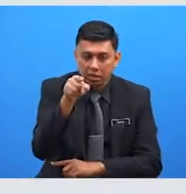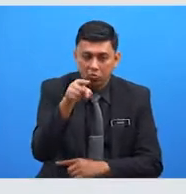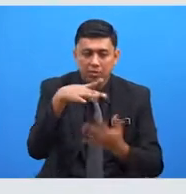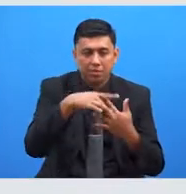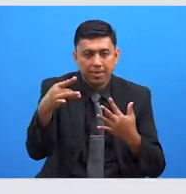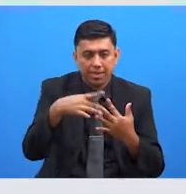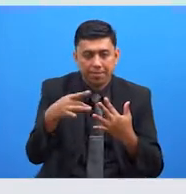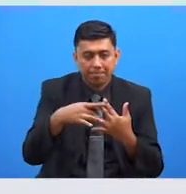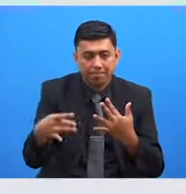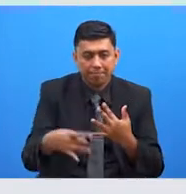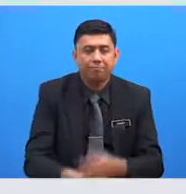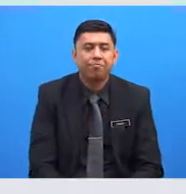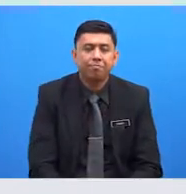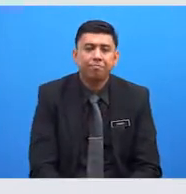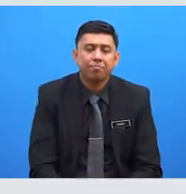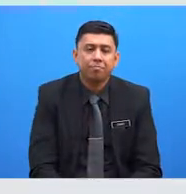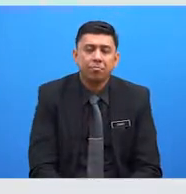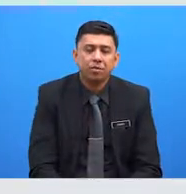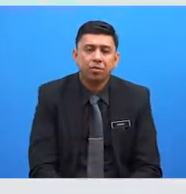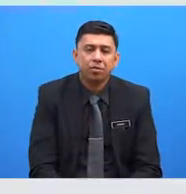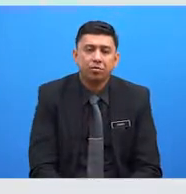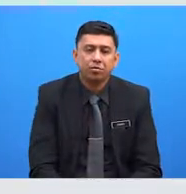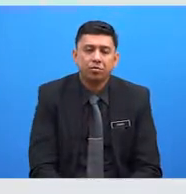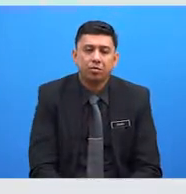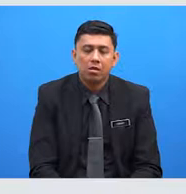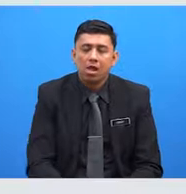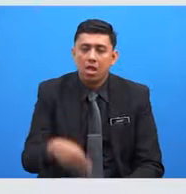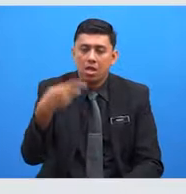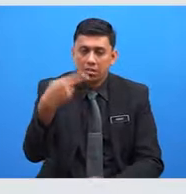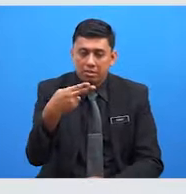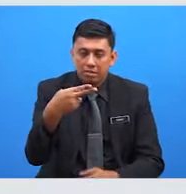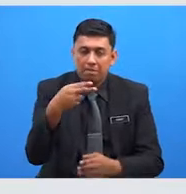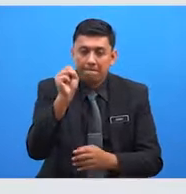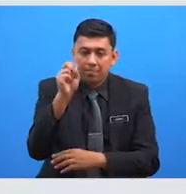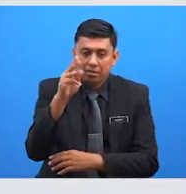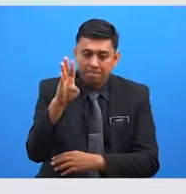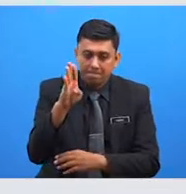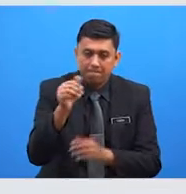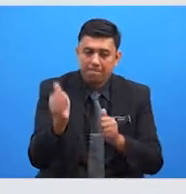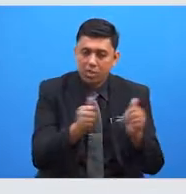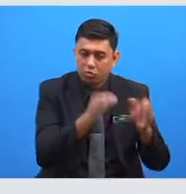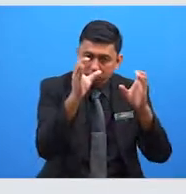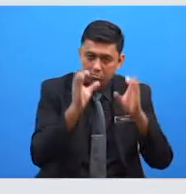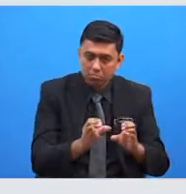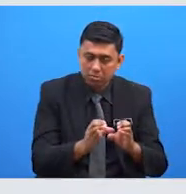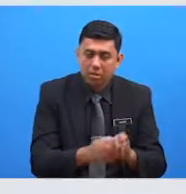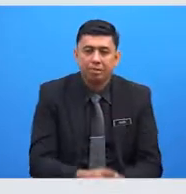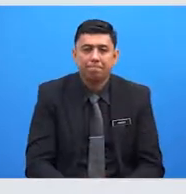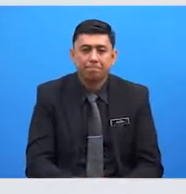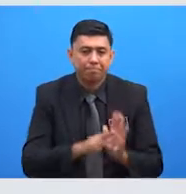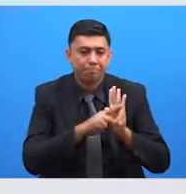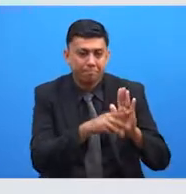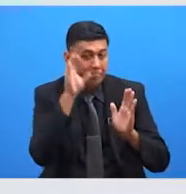pilih. Kemudian, tulis skrip sub atau cara fungsi pilih kelas seperti yang